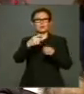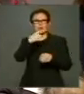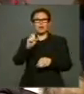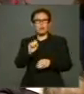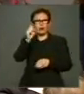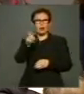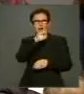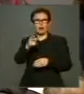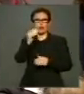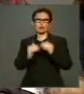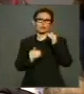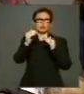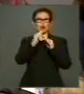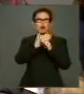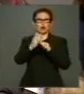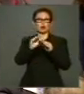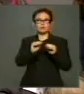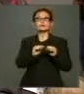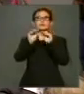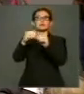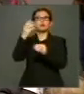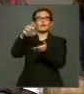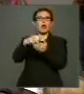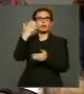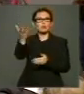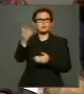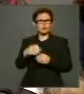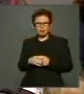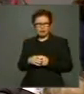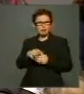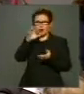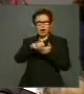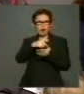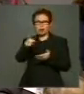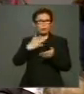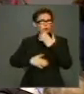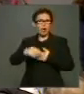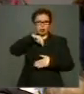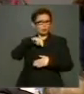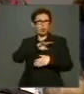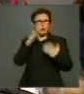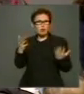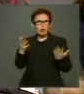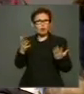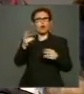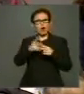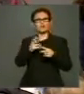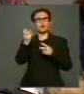miljoonan euron tasokorotuksen. Eikö teillä hallituksessa ole tahtotilaa tehdä tuo